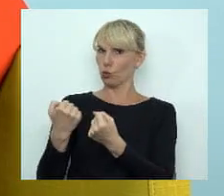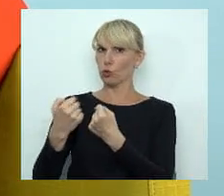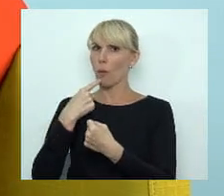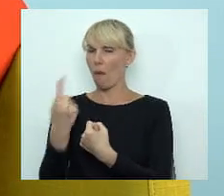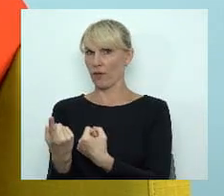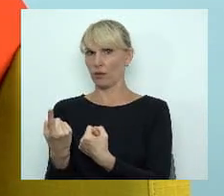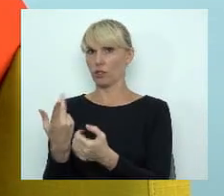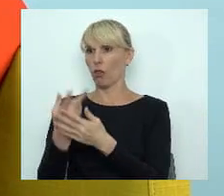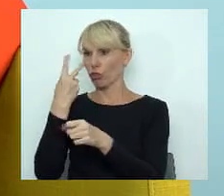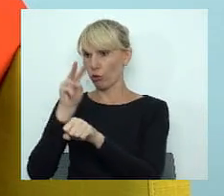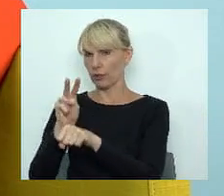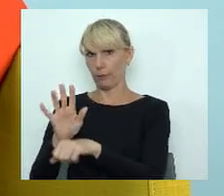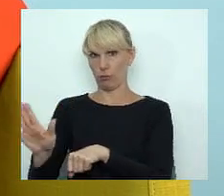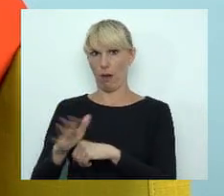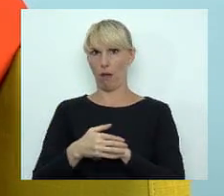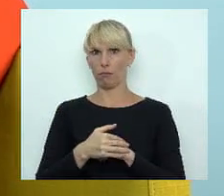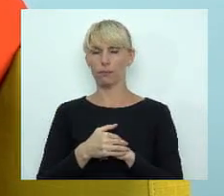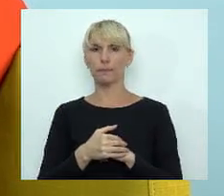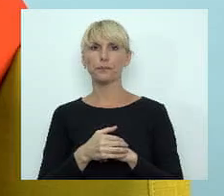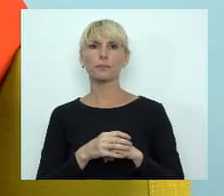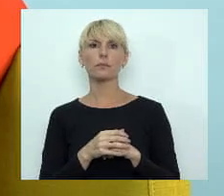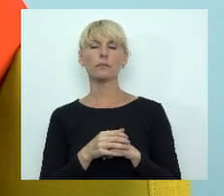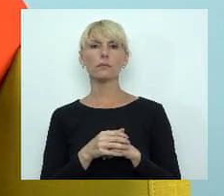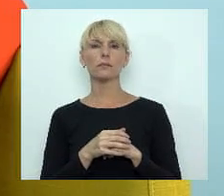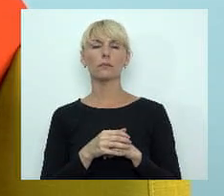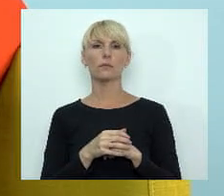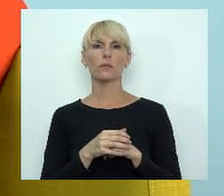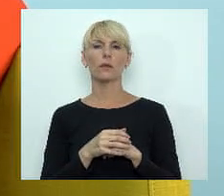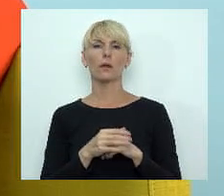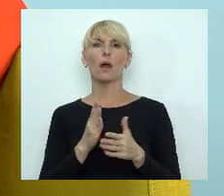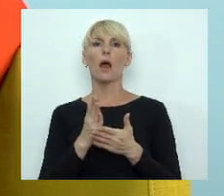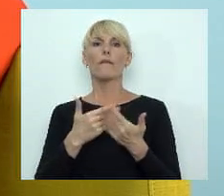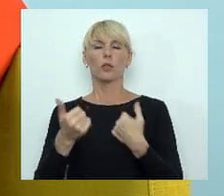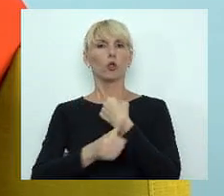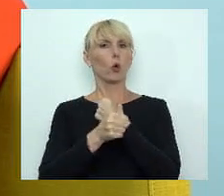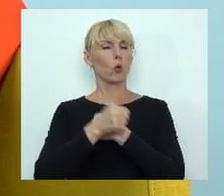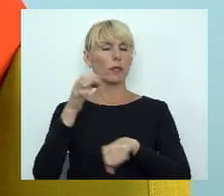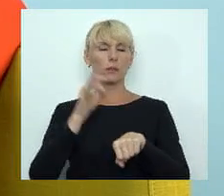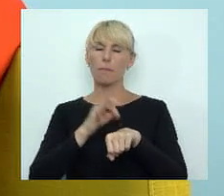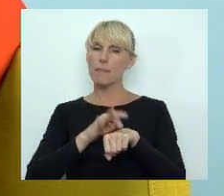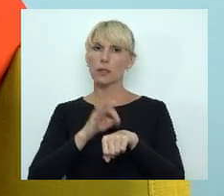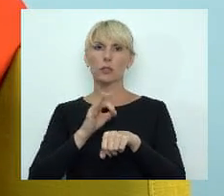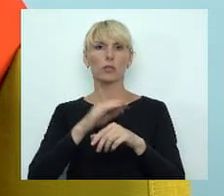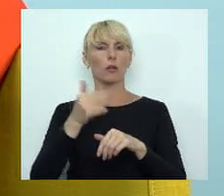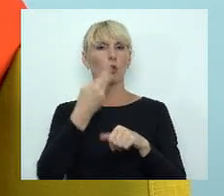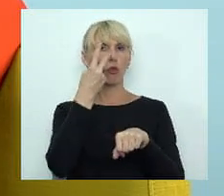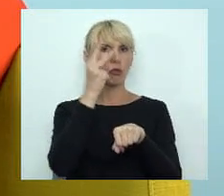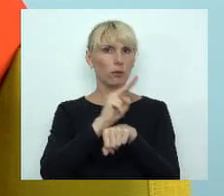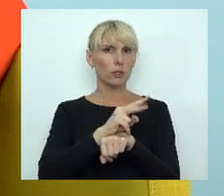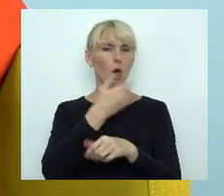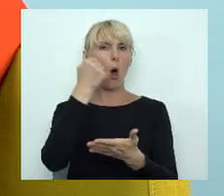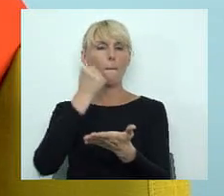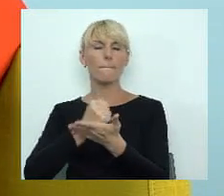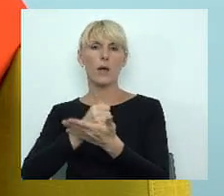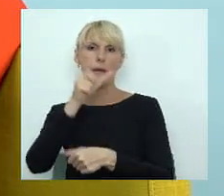dostępie. Natomiast nasze polskie przepisy przewidują dostęp do dokumentacji medycznej. On jest gwarantowany właśnie w przepisach ustawy o prawach